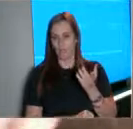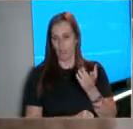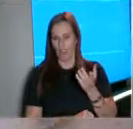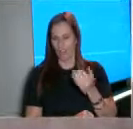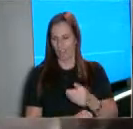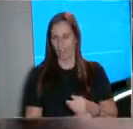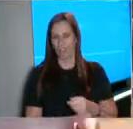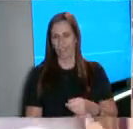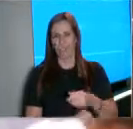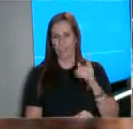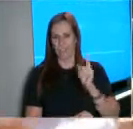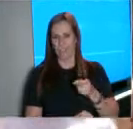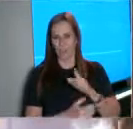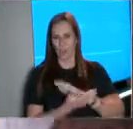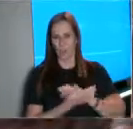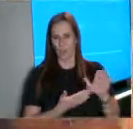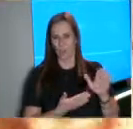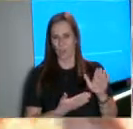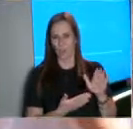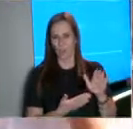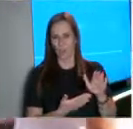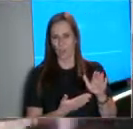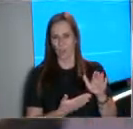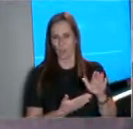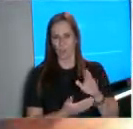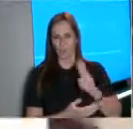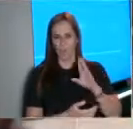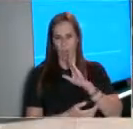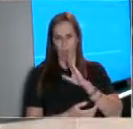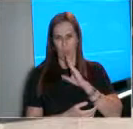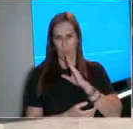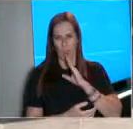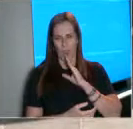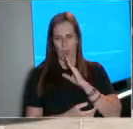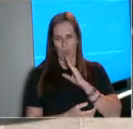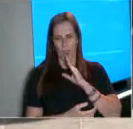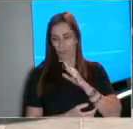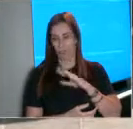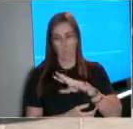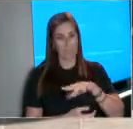מתנאים שצריך פשוט מאוד שלא יהיה את הבעיה הזאת, הגנימות